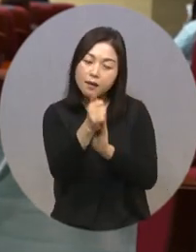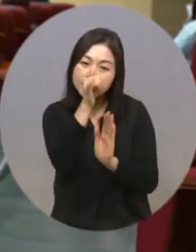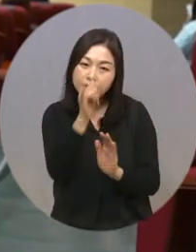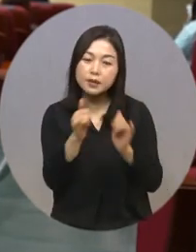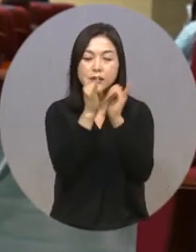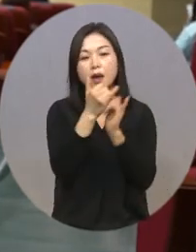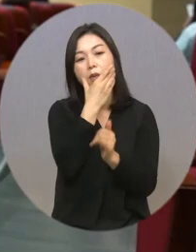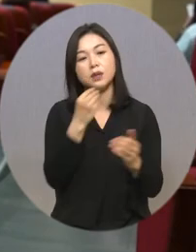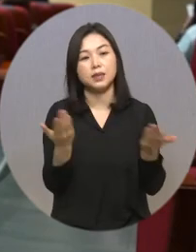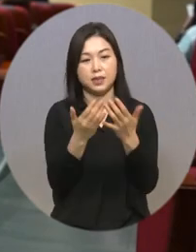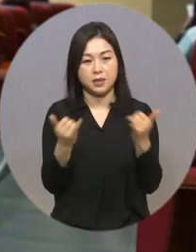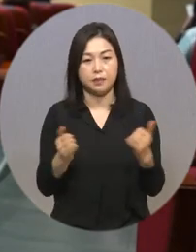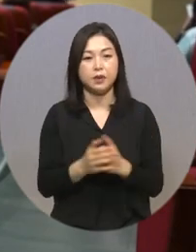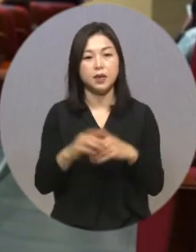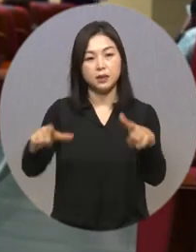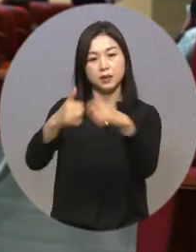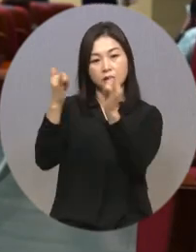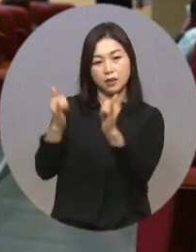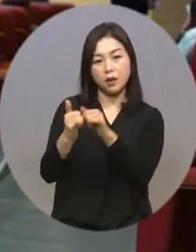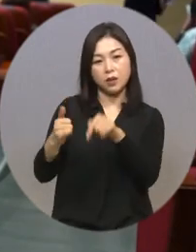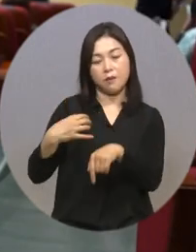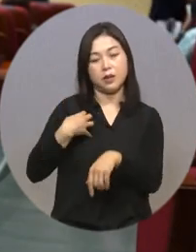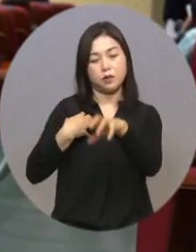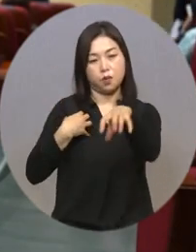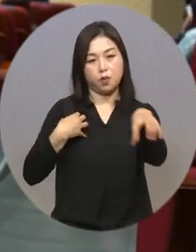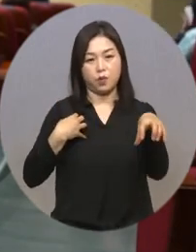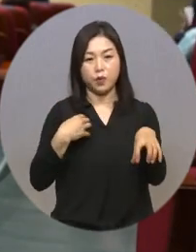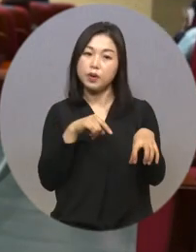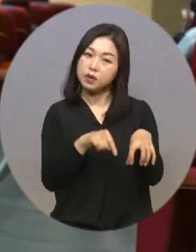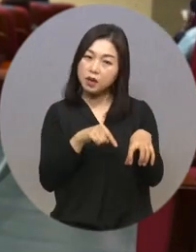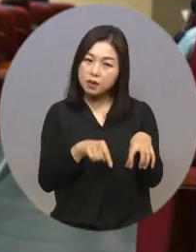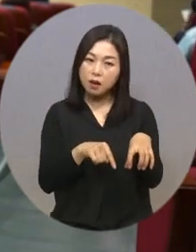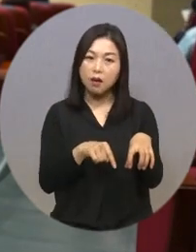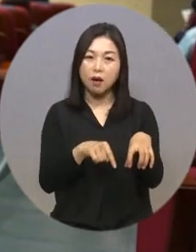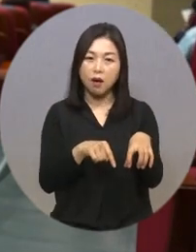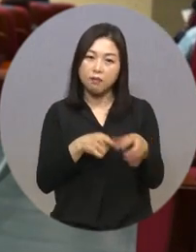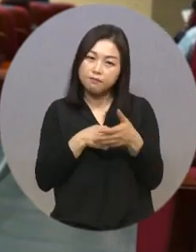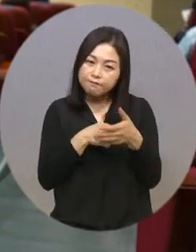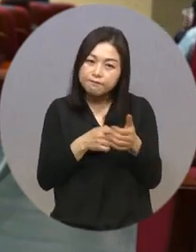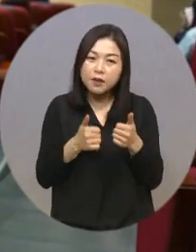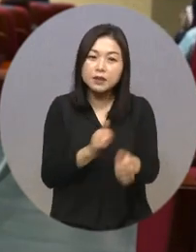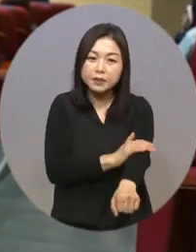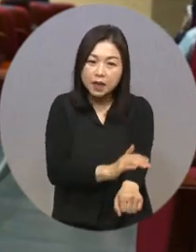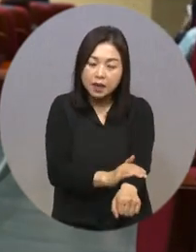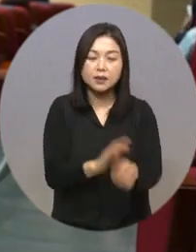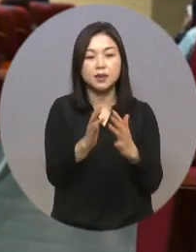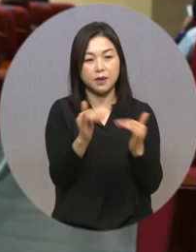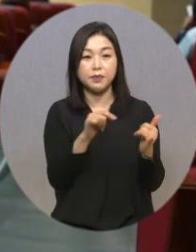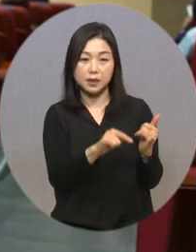종사자들. 우리 지역사회가 맡은 곳에서 묵묵히 소임을 다하는 이들을 항상